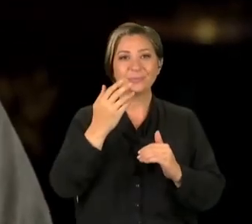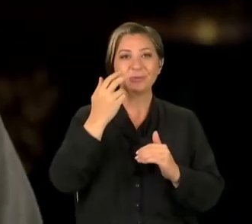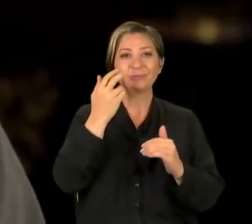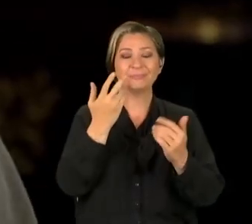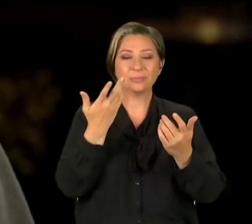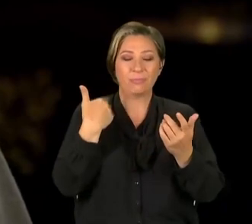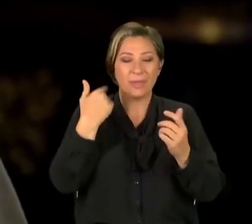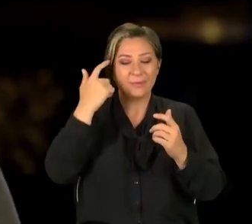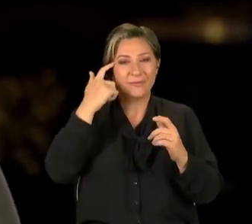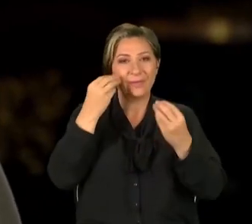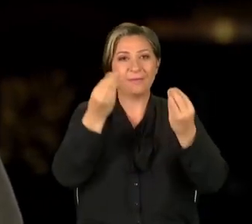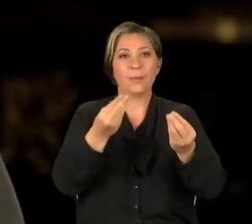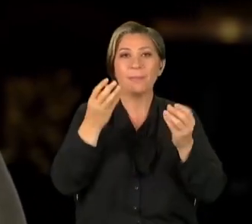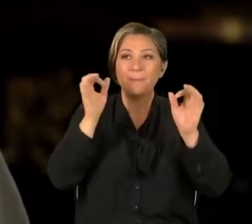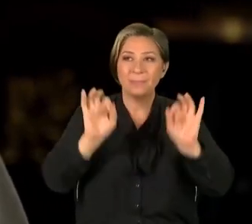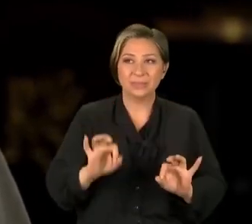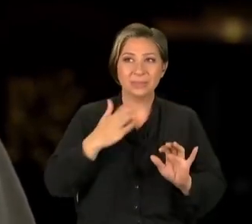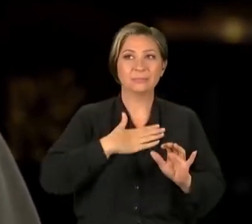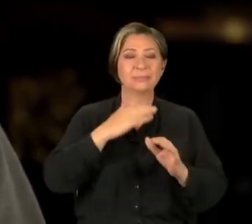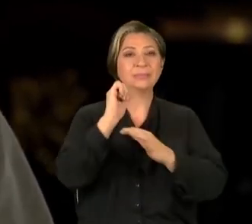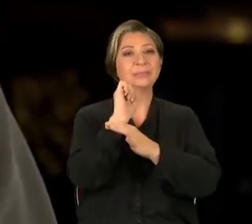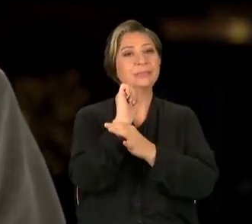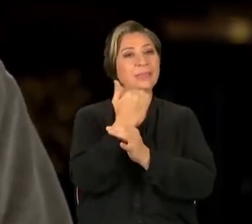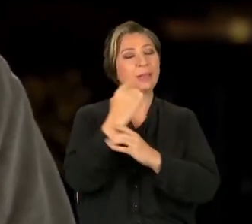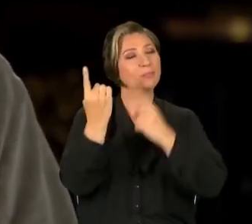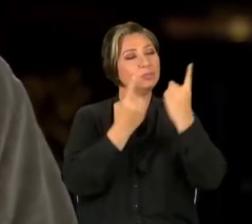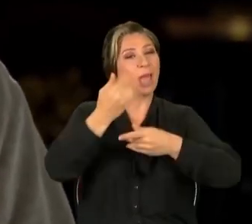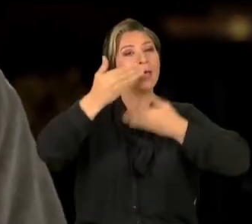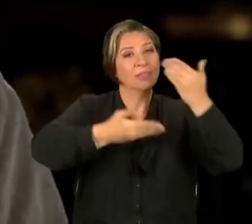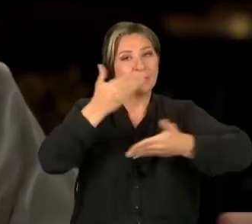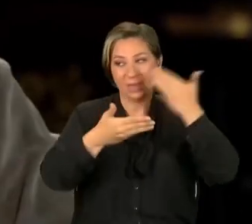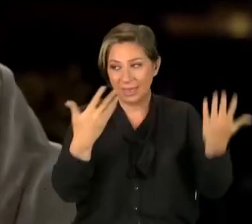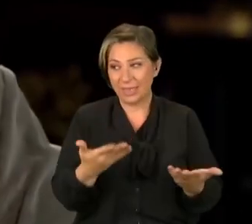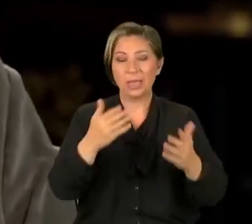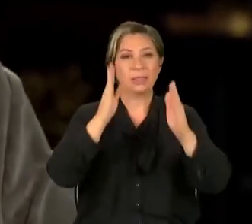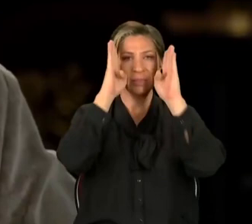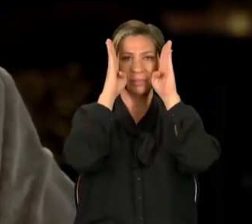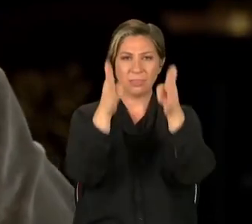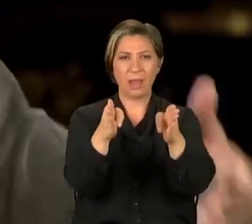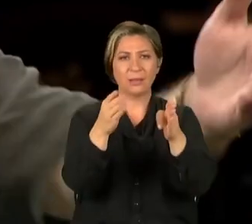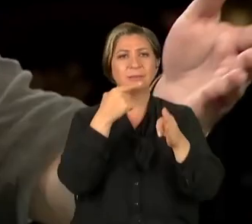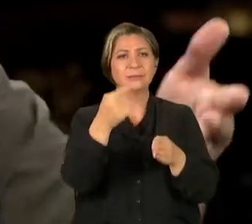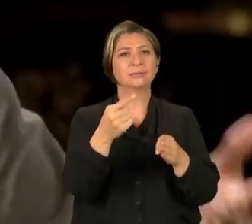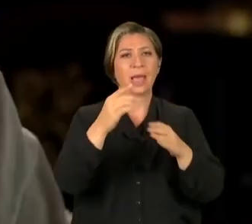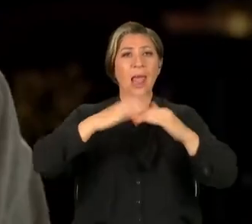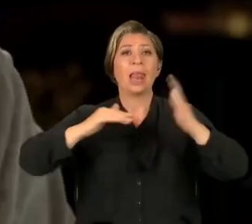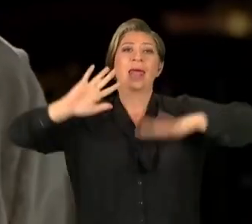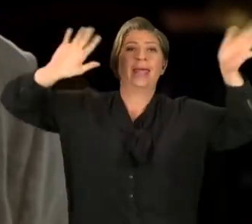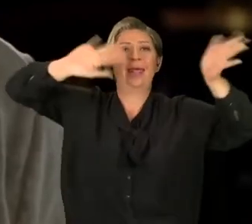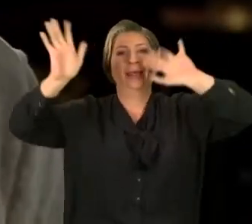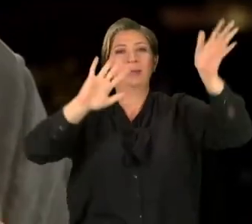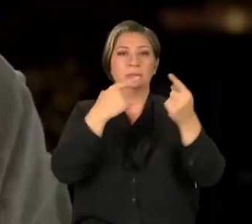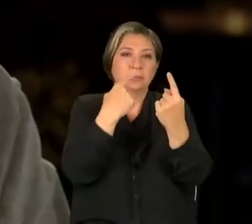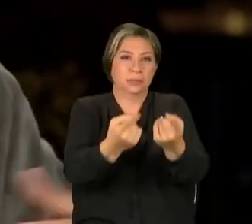manaya çok önem başladım Çünkü sanat bir şey anlatmalı ki yani şöyle direkt dendiği zaman hani elleri kaldır demeye